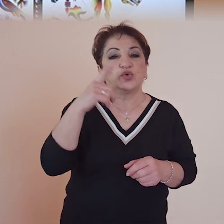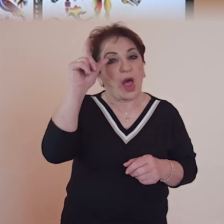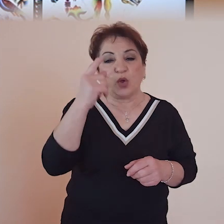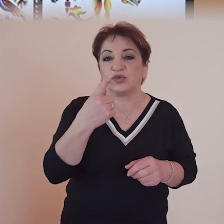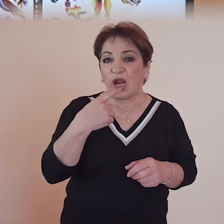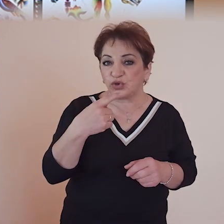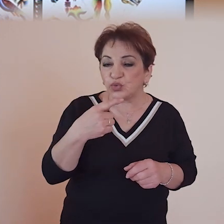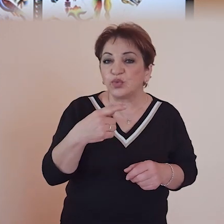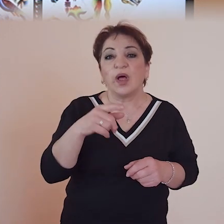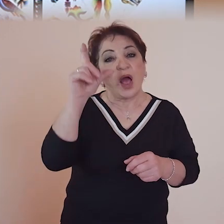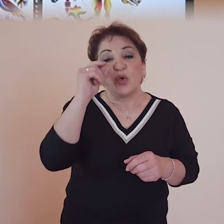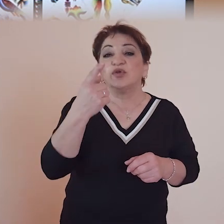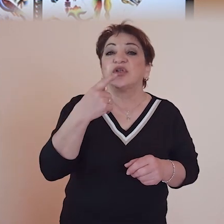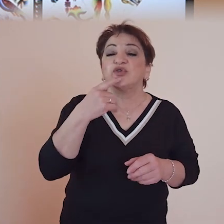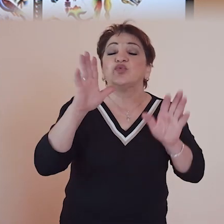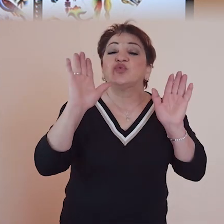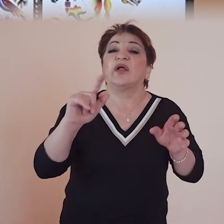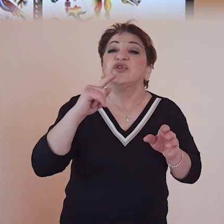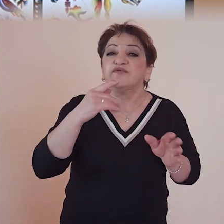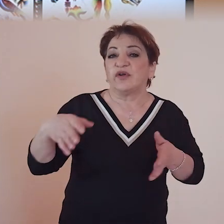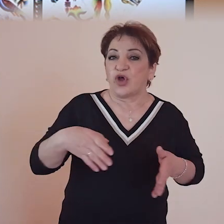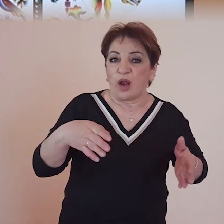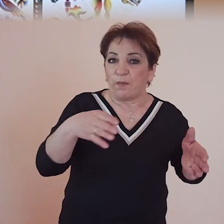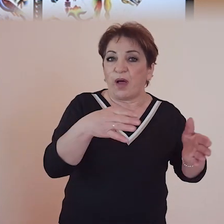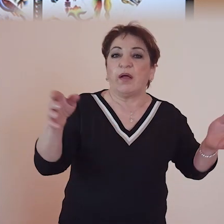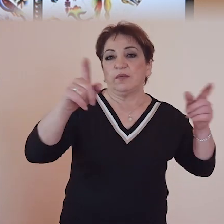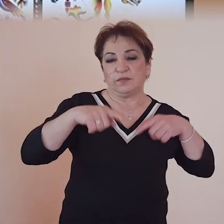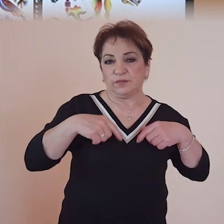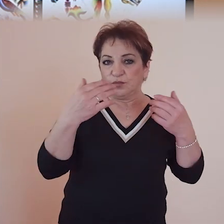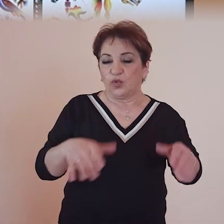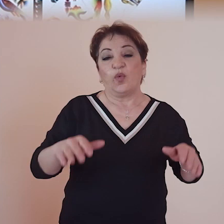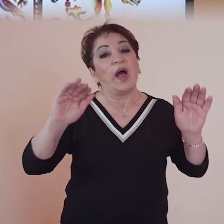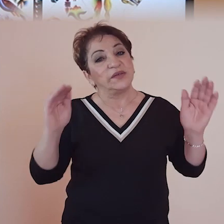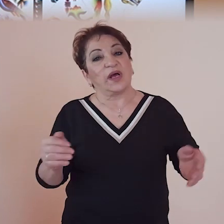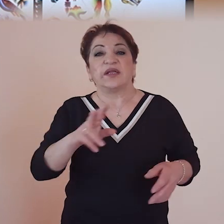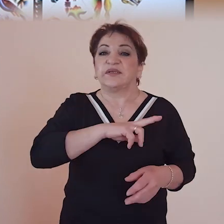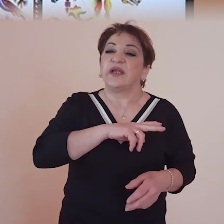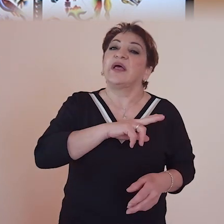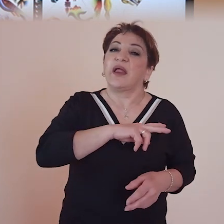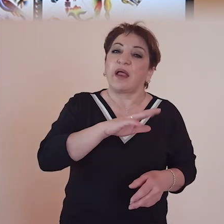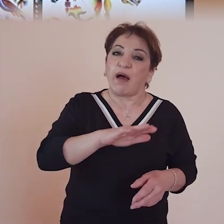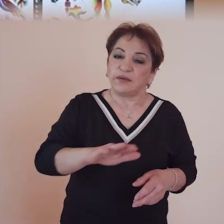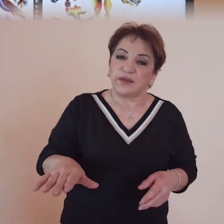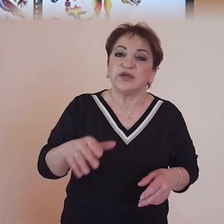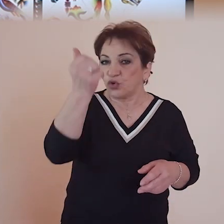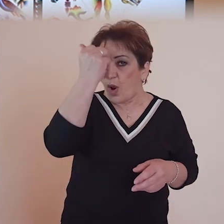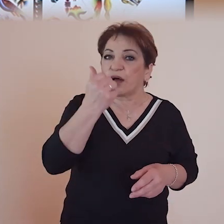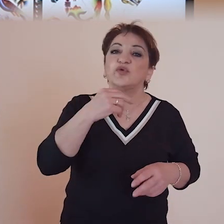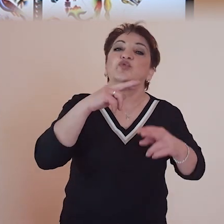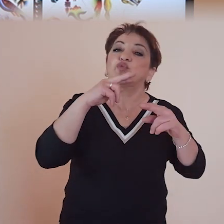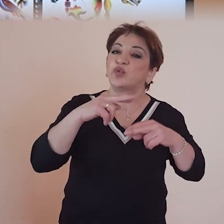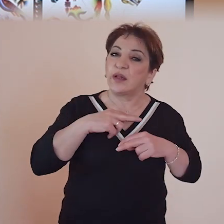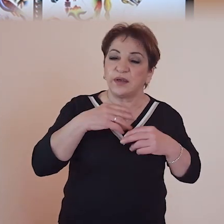Հայոց լեզուն մեզ հասել է շատ դժվար ճանապարններով։ Այսքանը սիրելի երեխաններ։ Շնարակալություն, որ ուշադիր